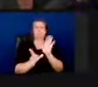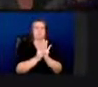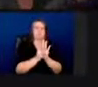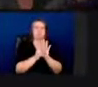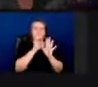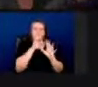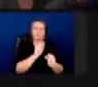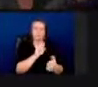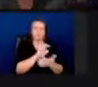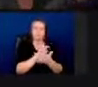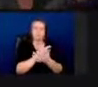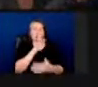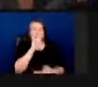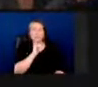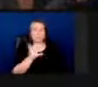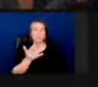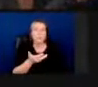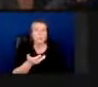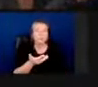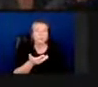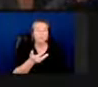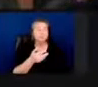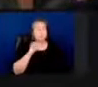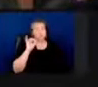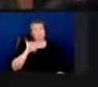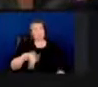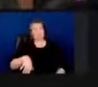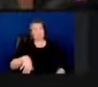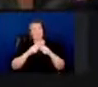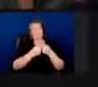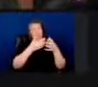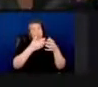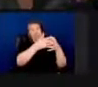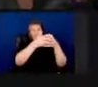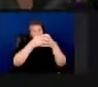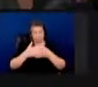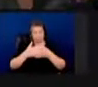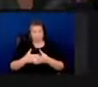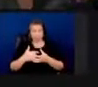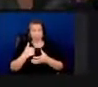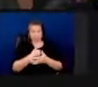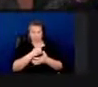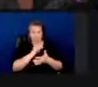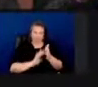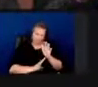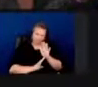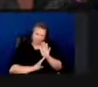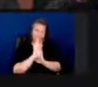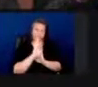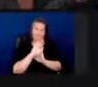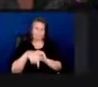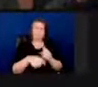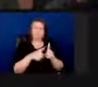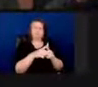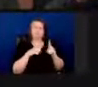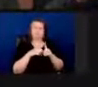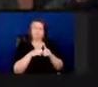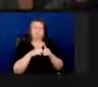shule ya programu ya sumaku inapaswa kukaa. Timu hiyo ilirudi na tukaunda